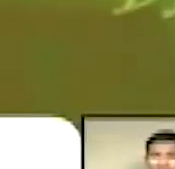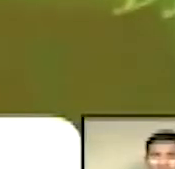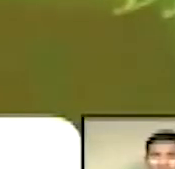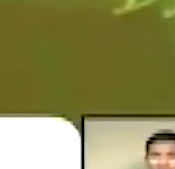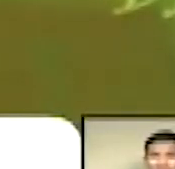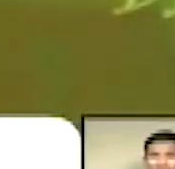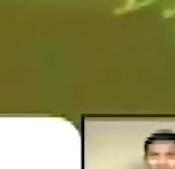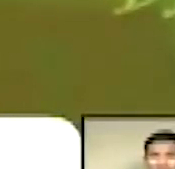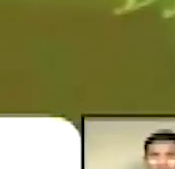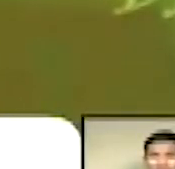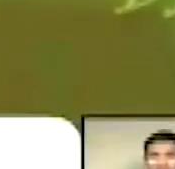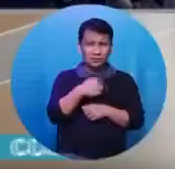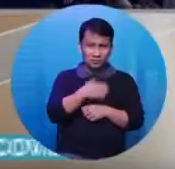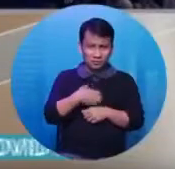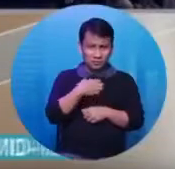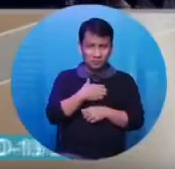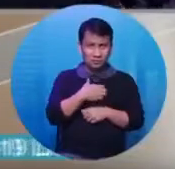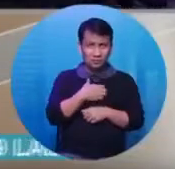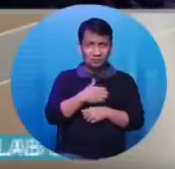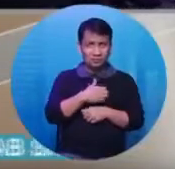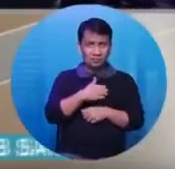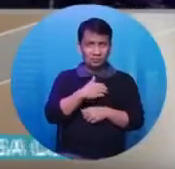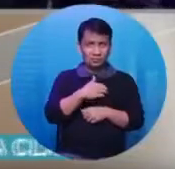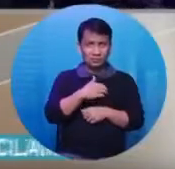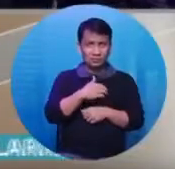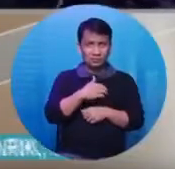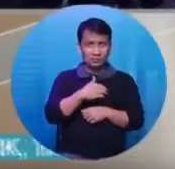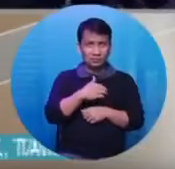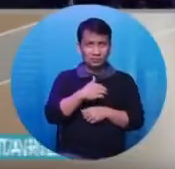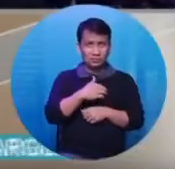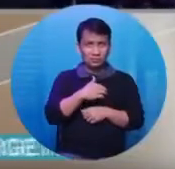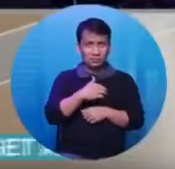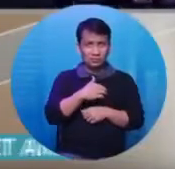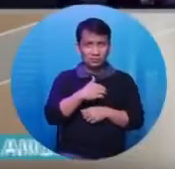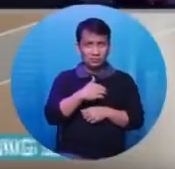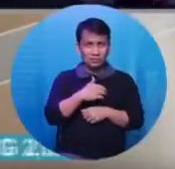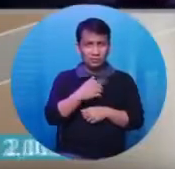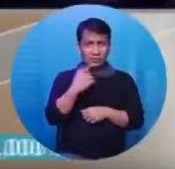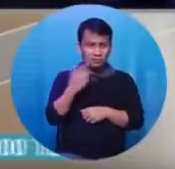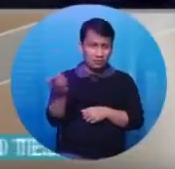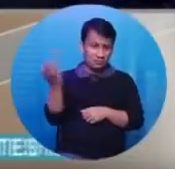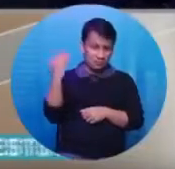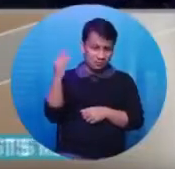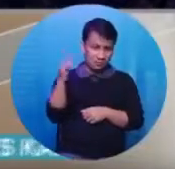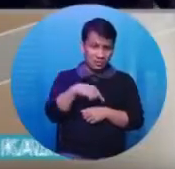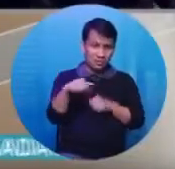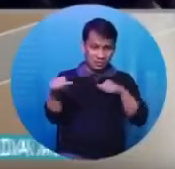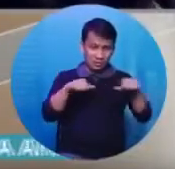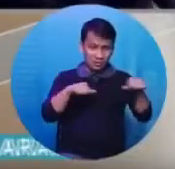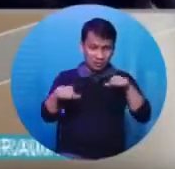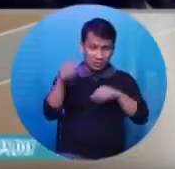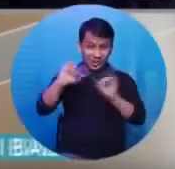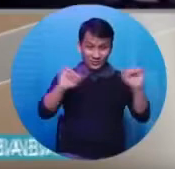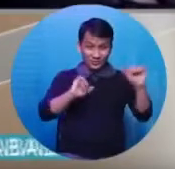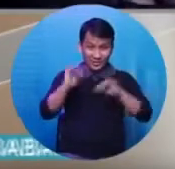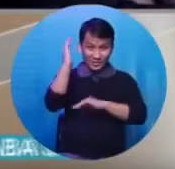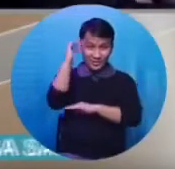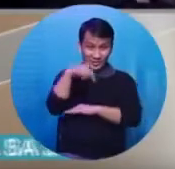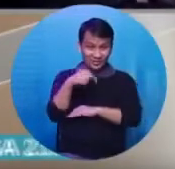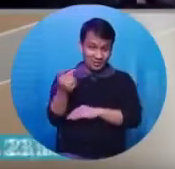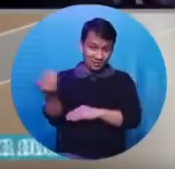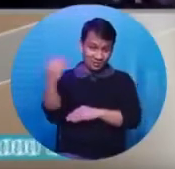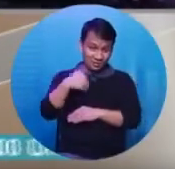Ford dati nagsumbong sa atin, di ba? Yes, idol, may nag-comment nga dito, no, na kung dati raw sa action sa tanghali eh siya